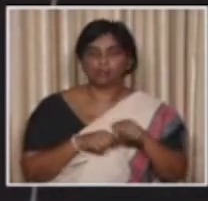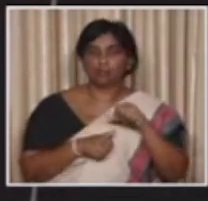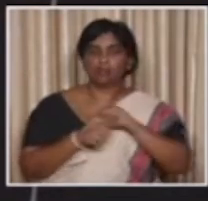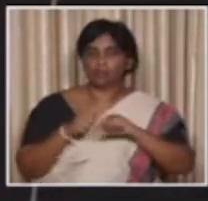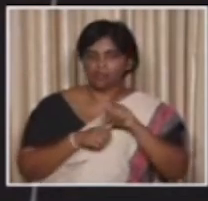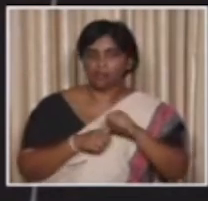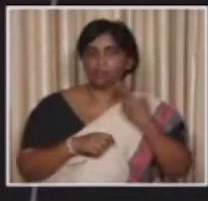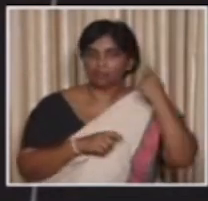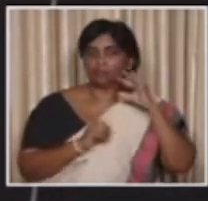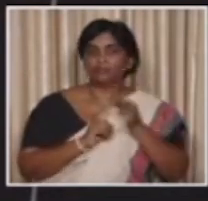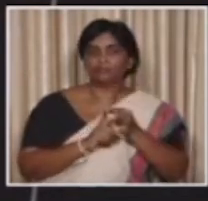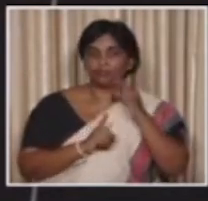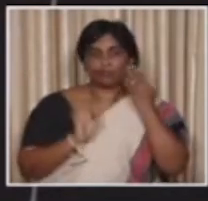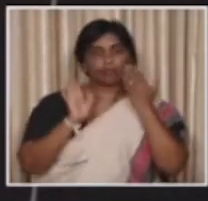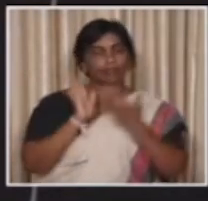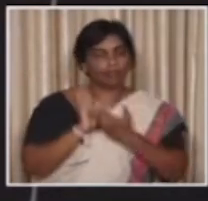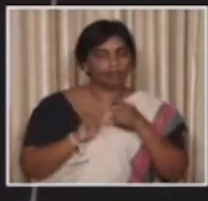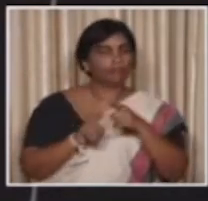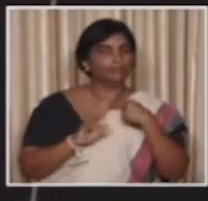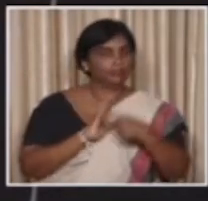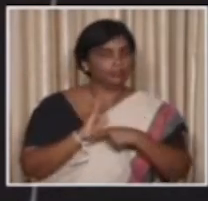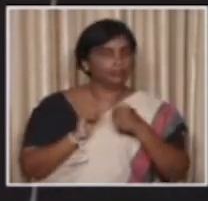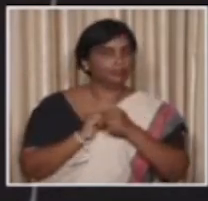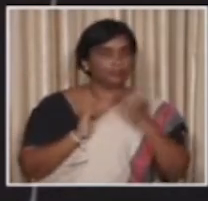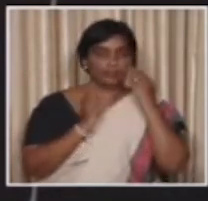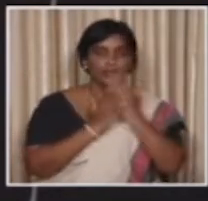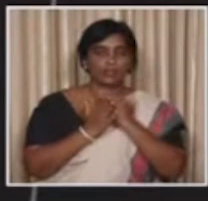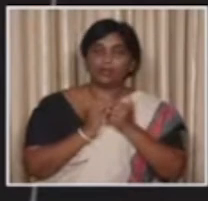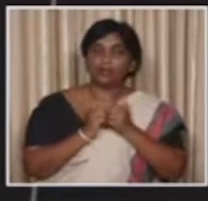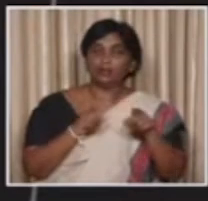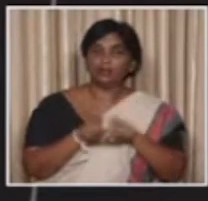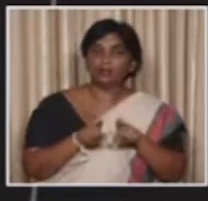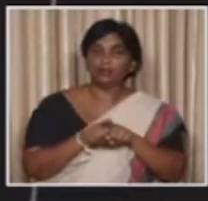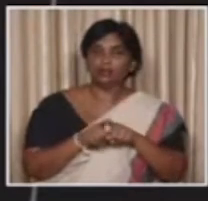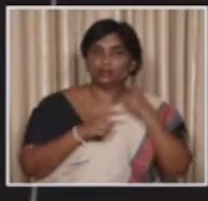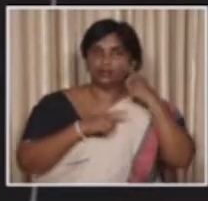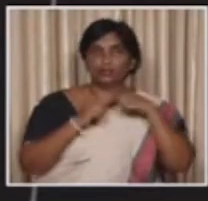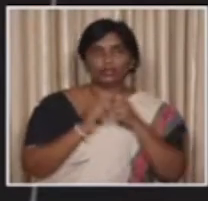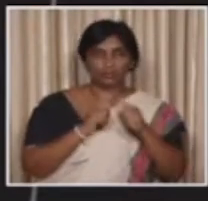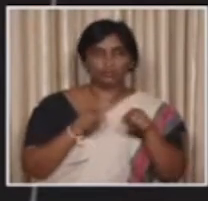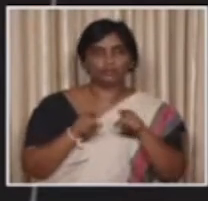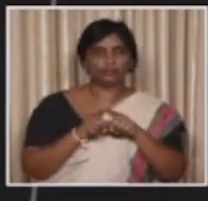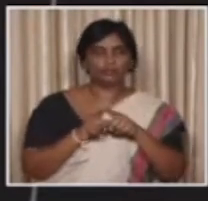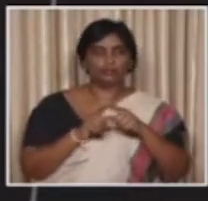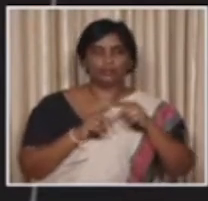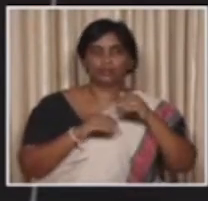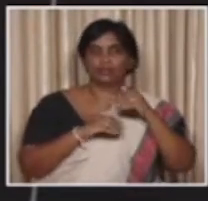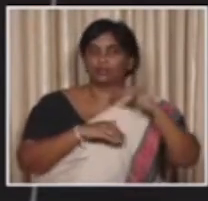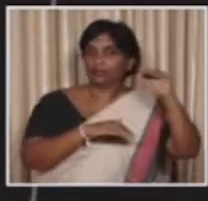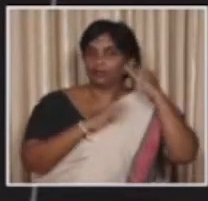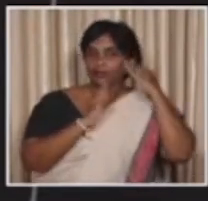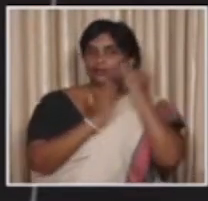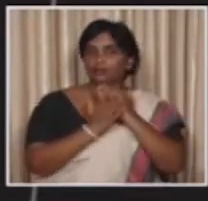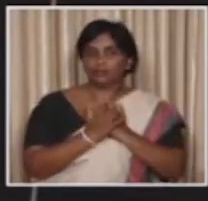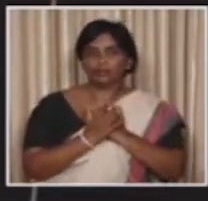ආයතන මම ඊයේ ජනාධිපතිතුමනි පෙන්නවා ලංකාවට ආනයනය කරලා තියෙන බිලියන 1කට වැඩිය ආනයන කරුව